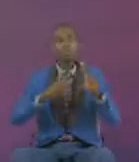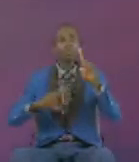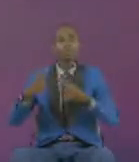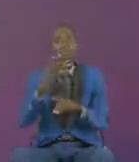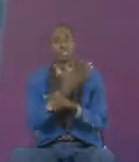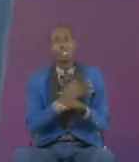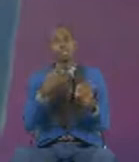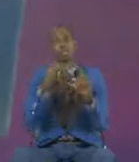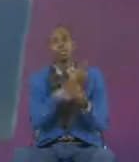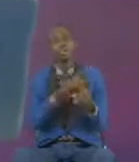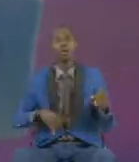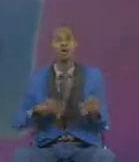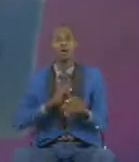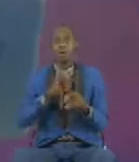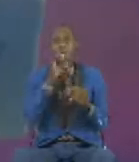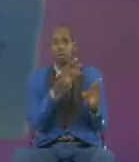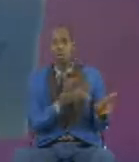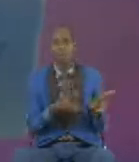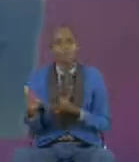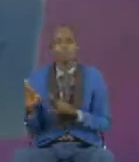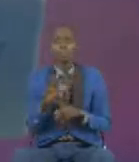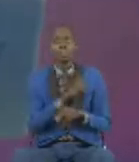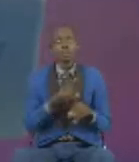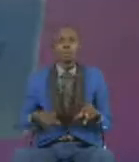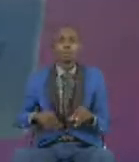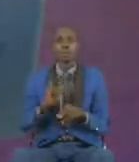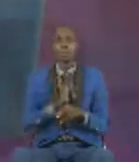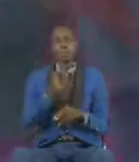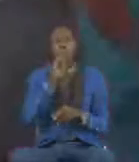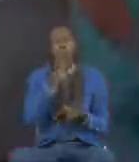Ouvre ta bouche et dis Seigneur, je suis prêt.